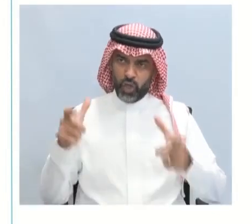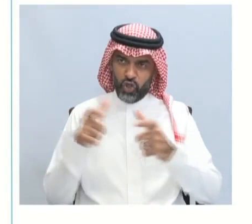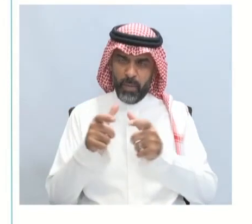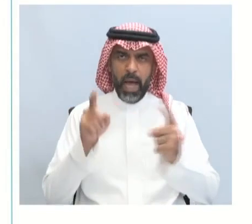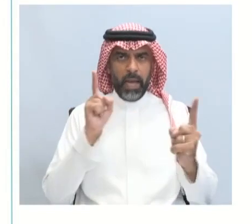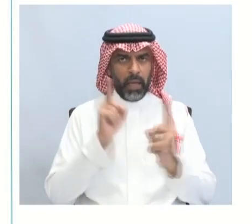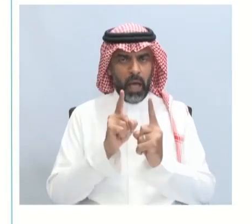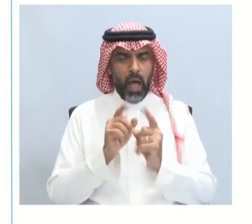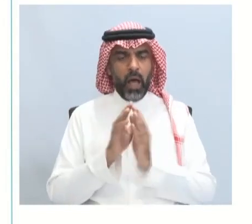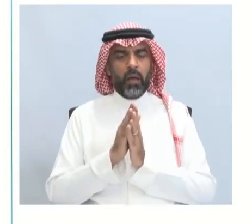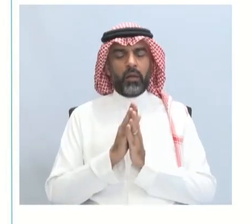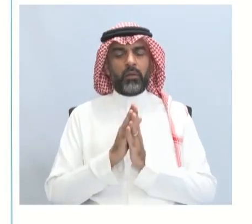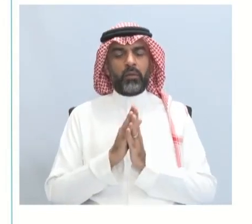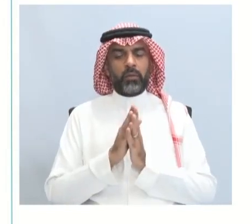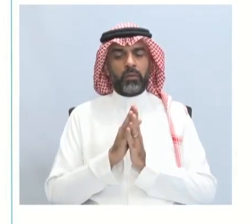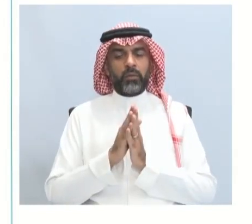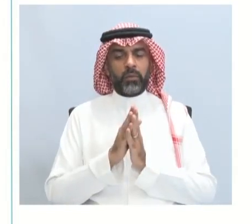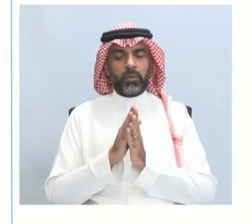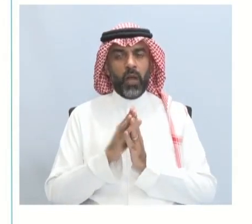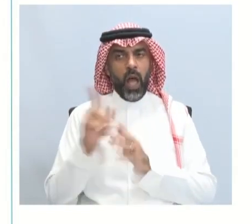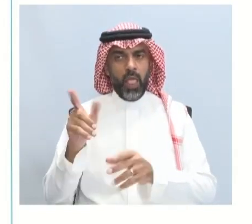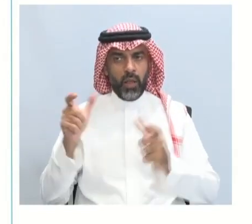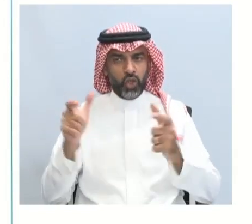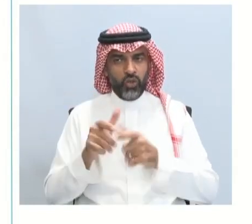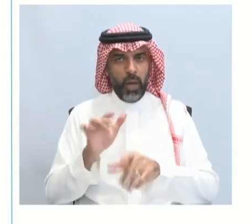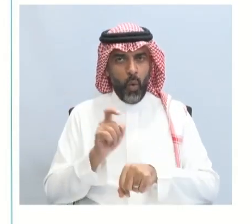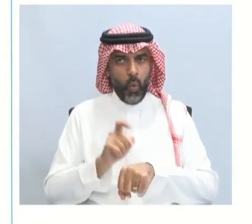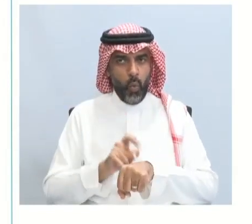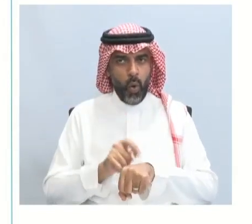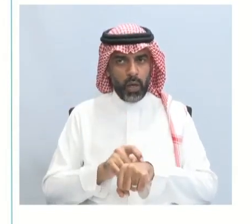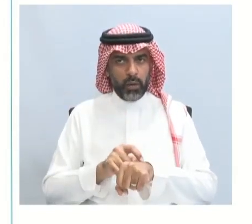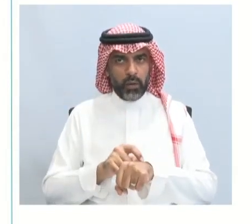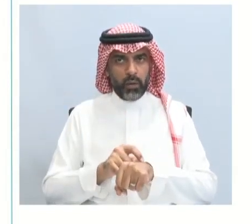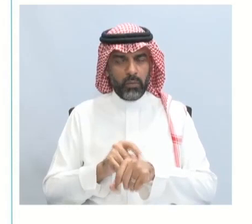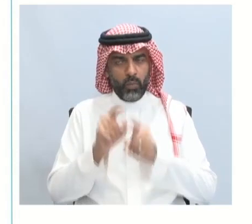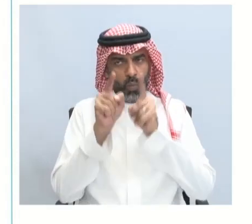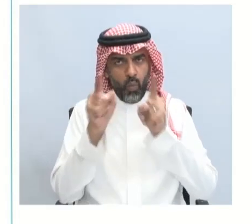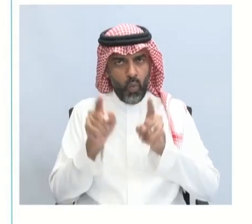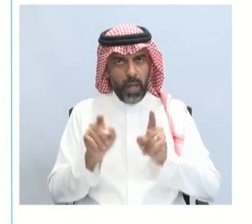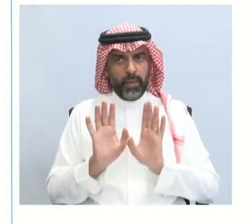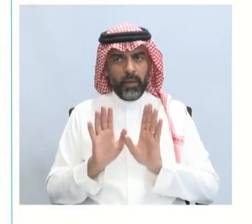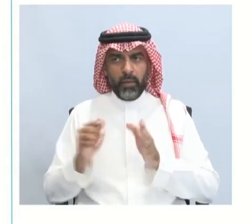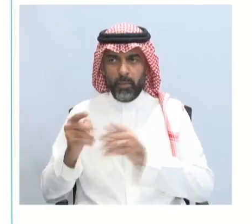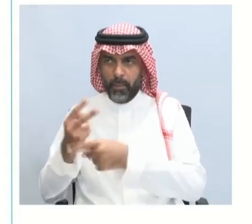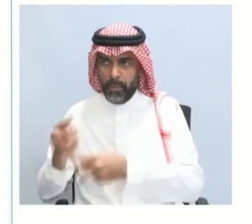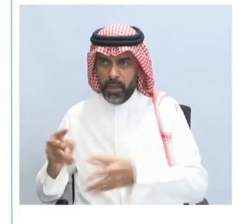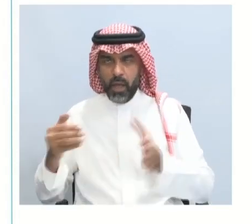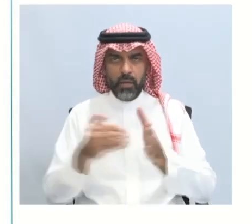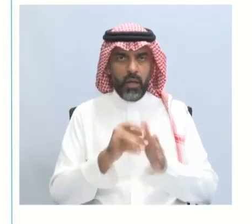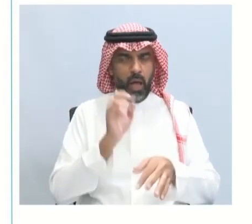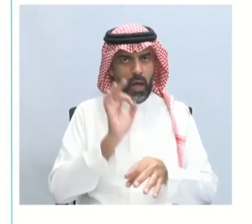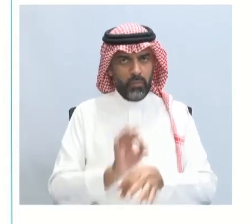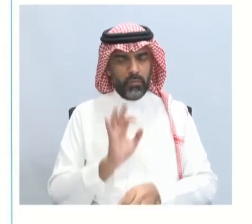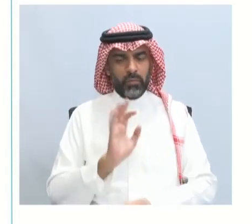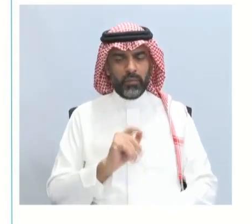تعقد معها وهذه الاجتماعات واللقاءات لها وقت محدد لا مجال للاخطاء لا مجال للتاجيل او قد يكون